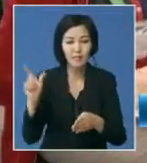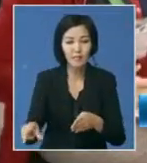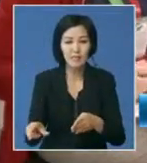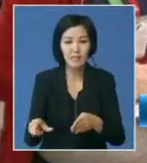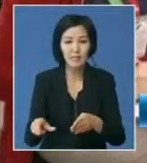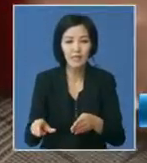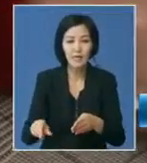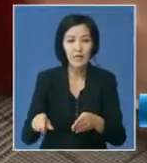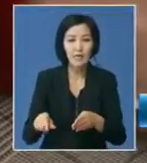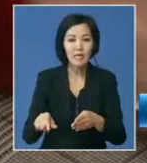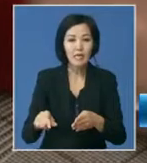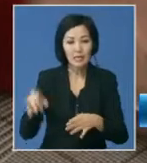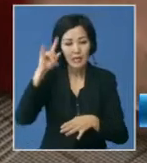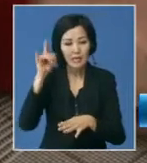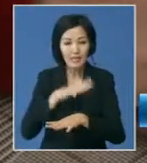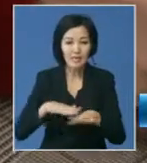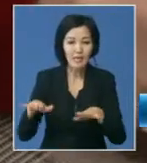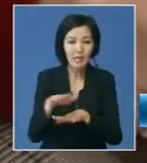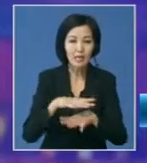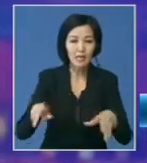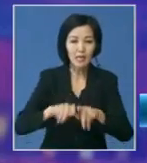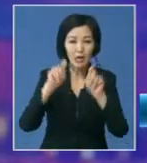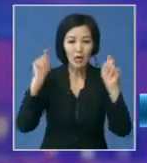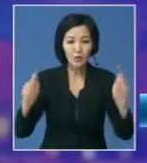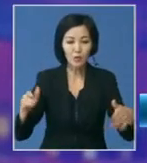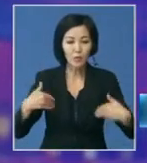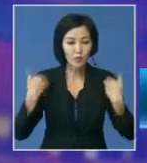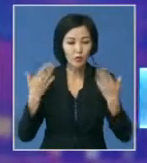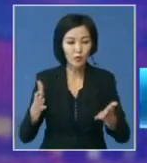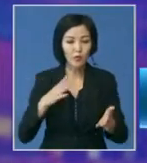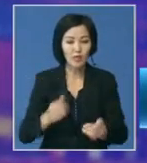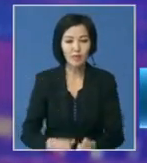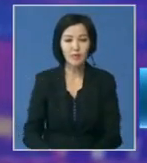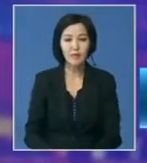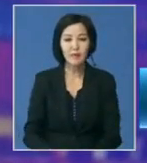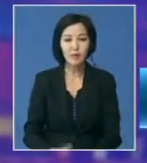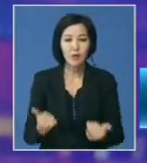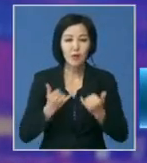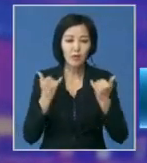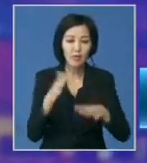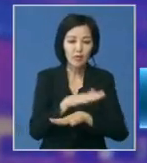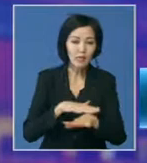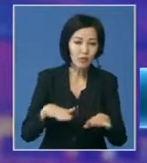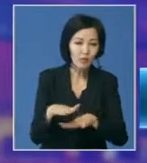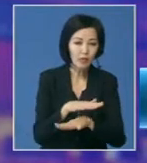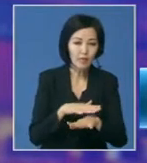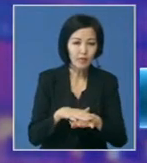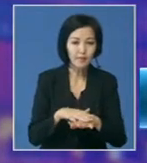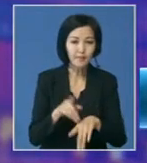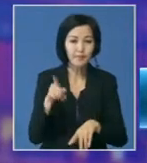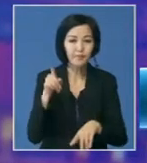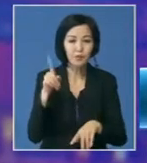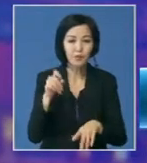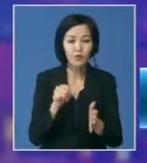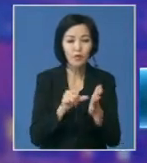барша қазақстандықты көрменің ашылуымен құттықтады. Құрметті достар, Экспо осыдан 166